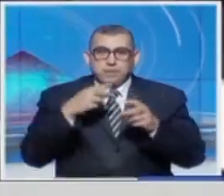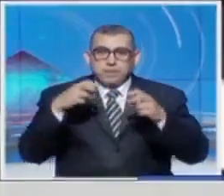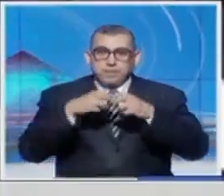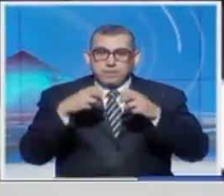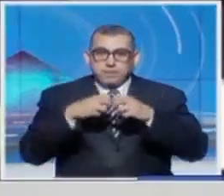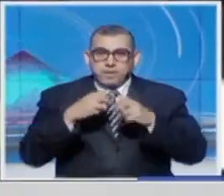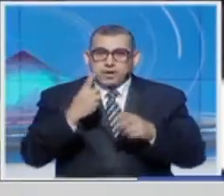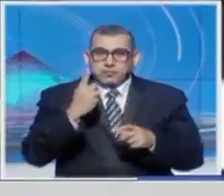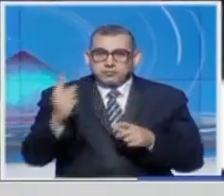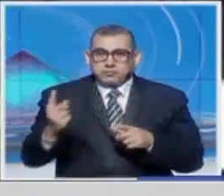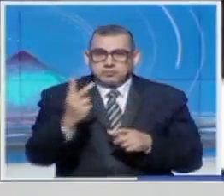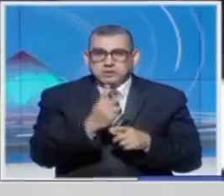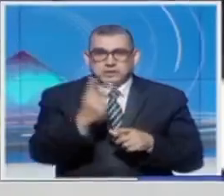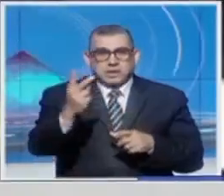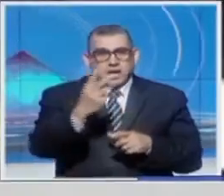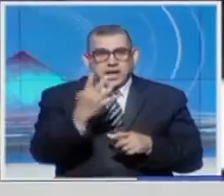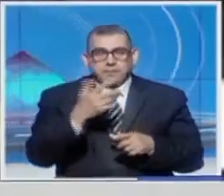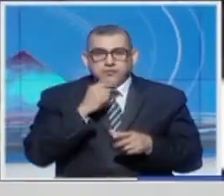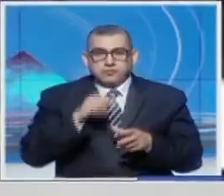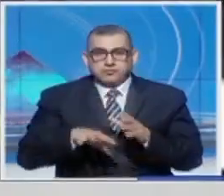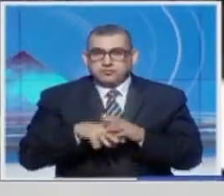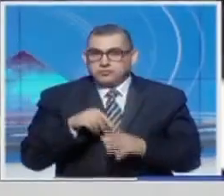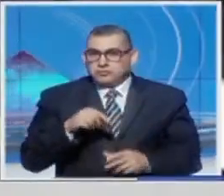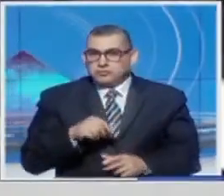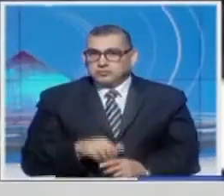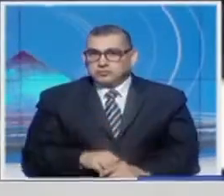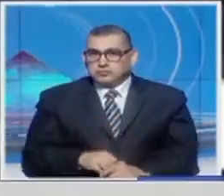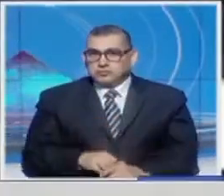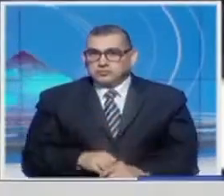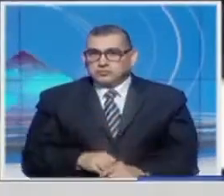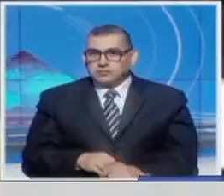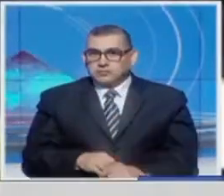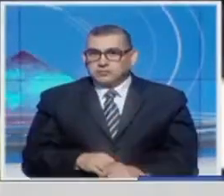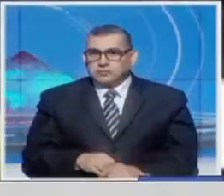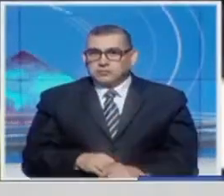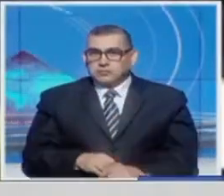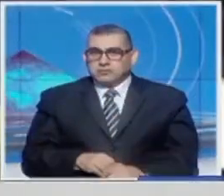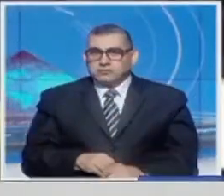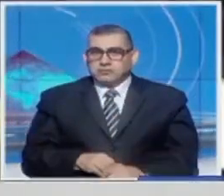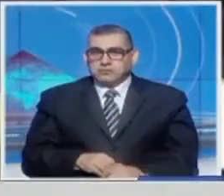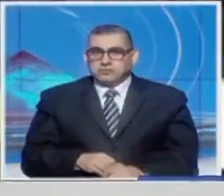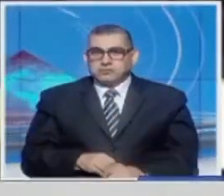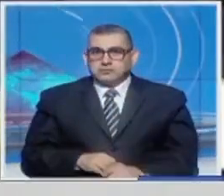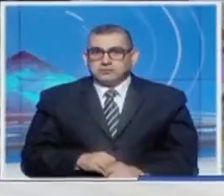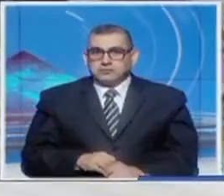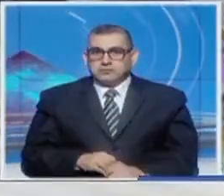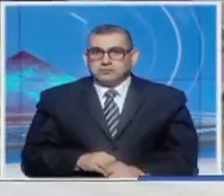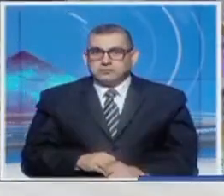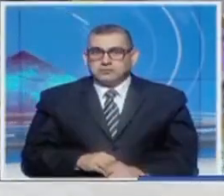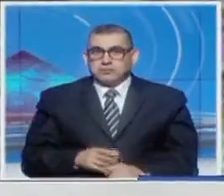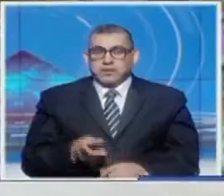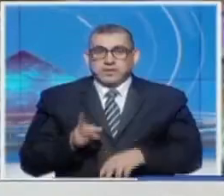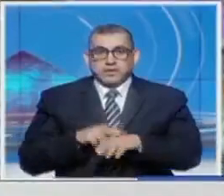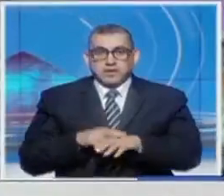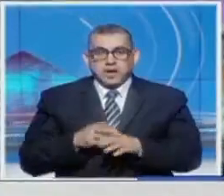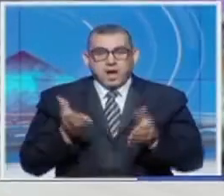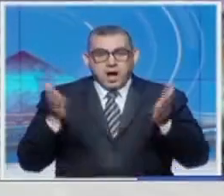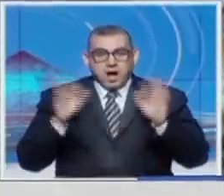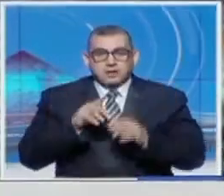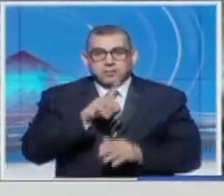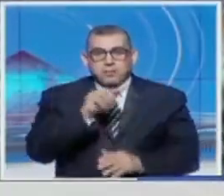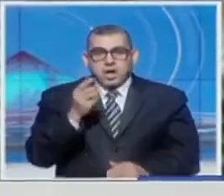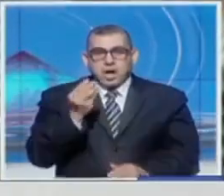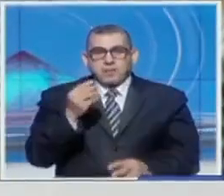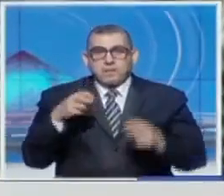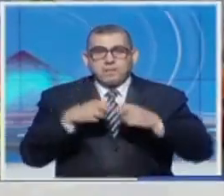معرض رئيسي مركزي بنفس التشكيلة اللي انتوا شايفينها دي. فبأكثر من